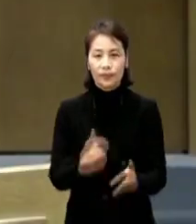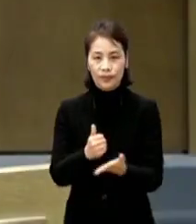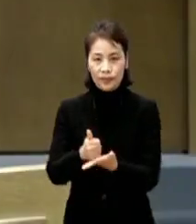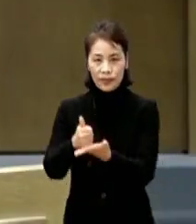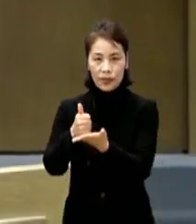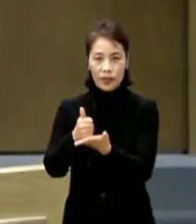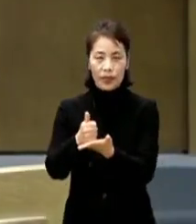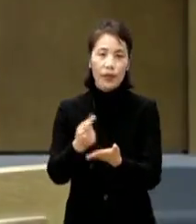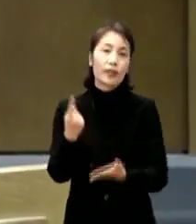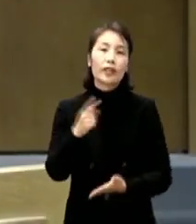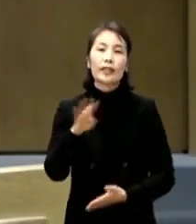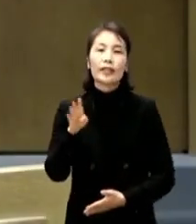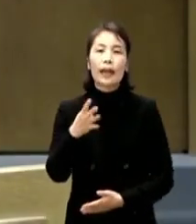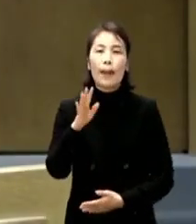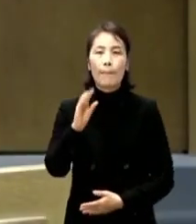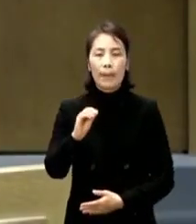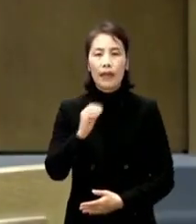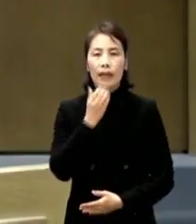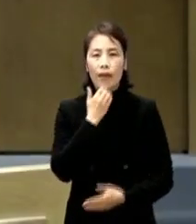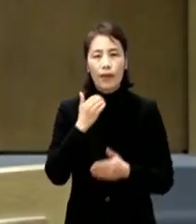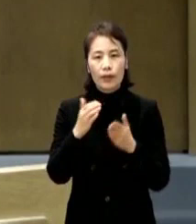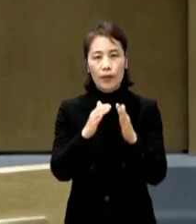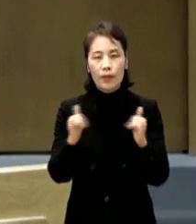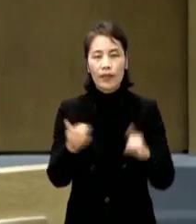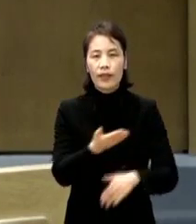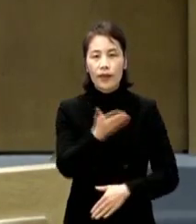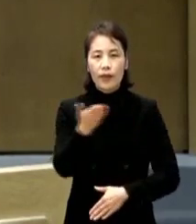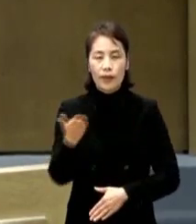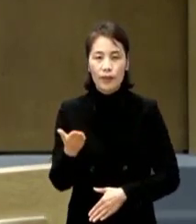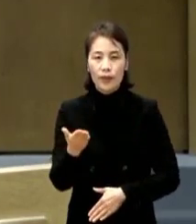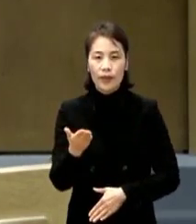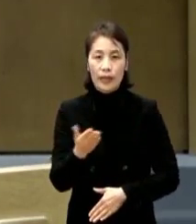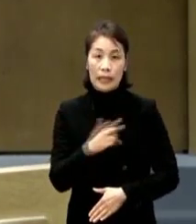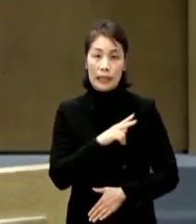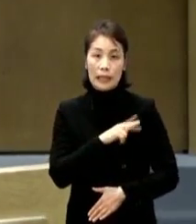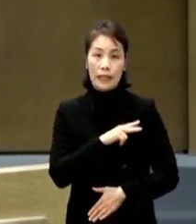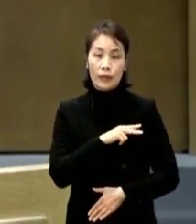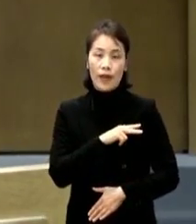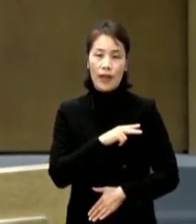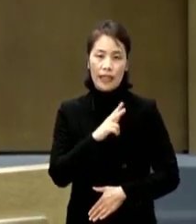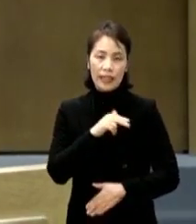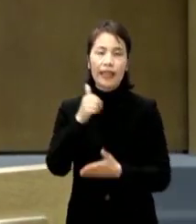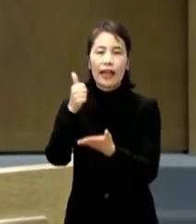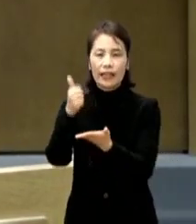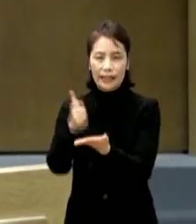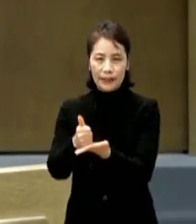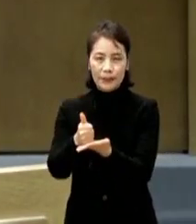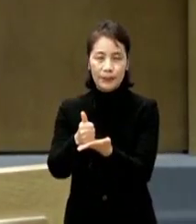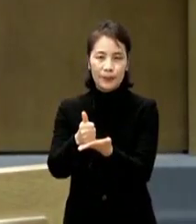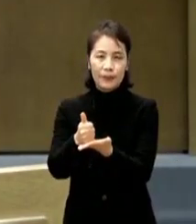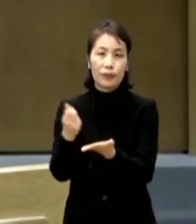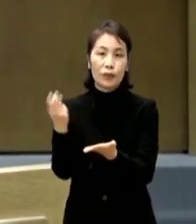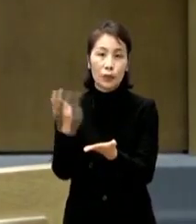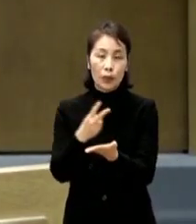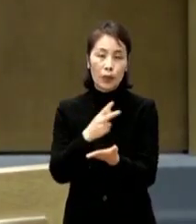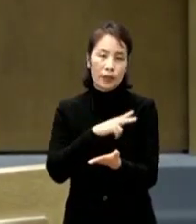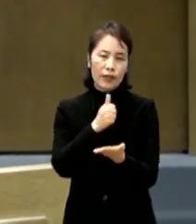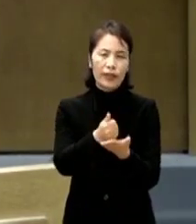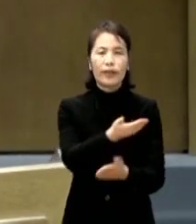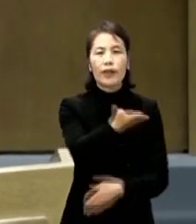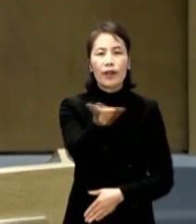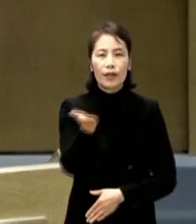존경하는 1,400만 경기도민 여러분, 경기도의회의 염정현 의장님을 비롯한 의원님